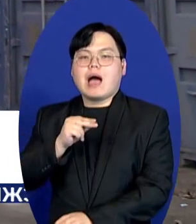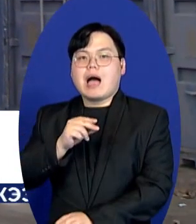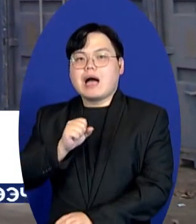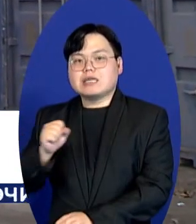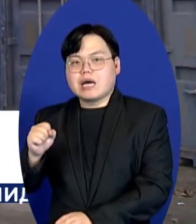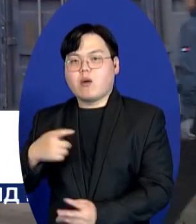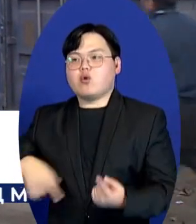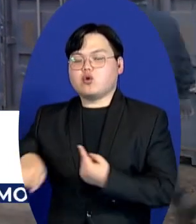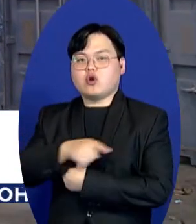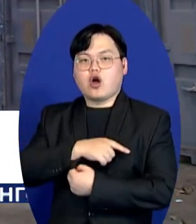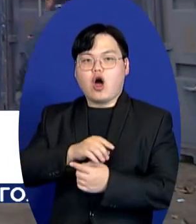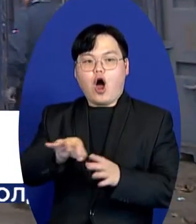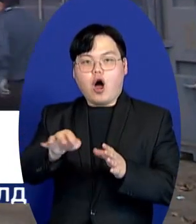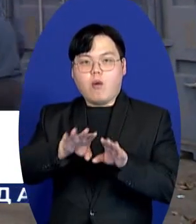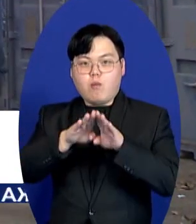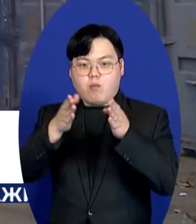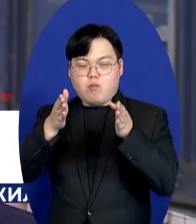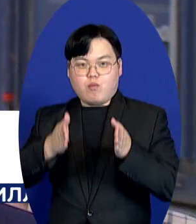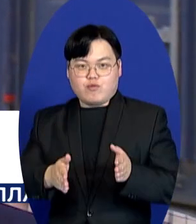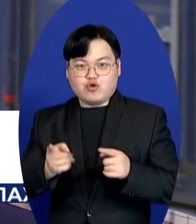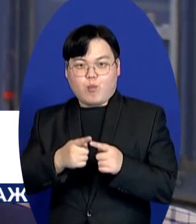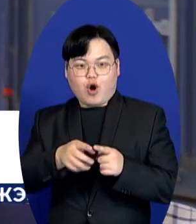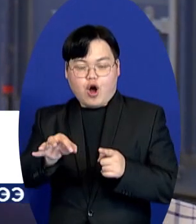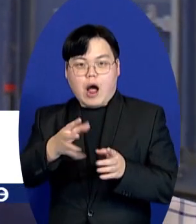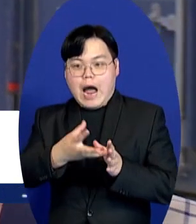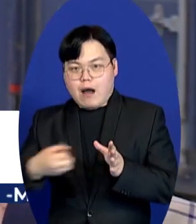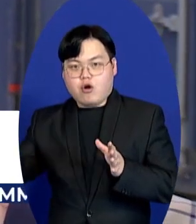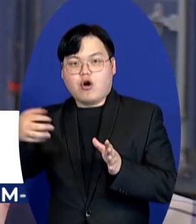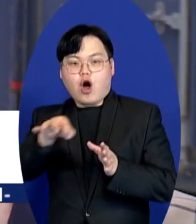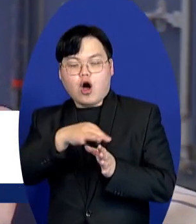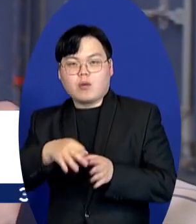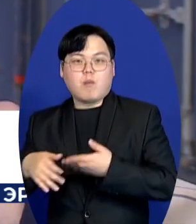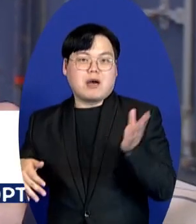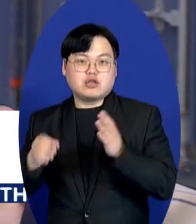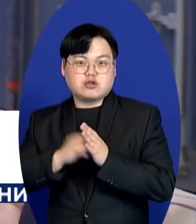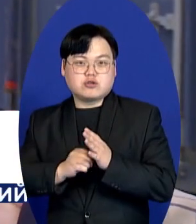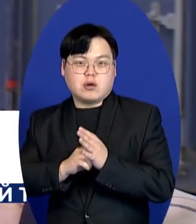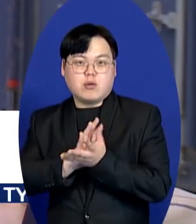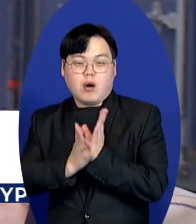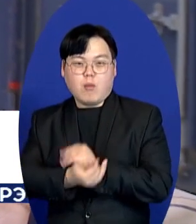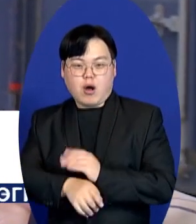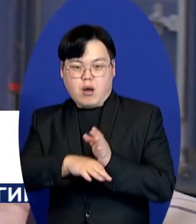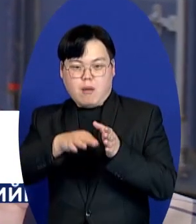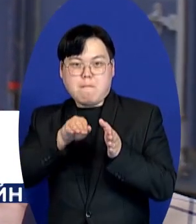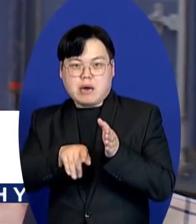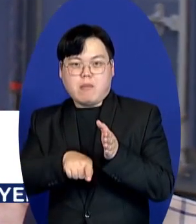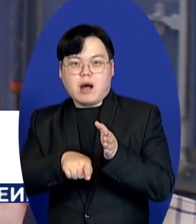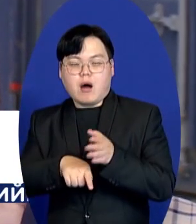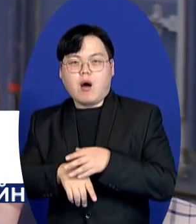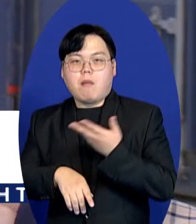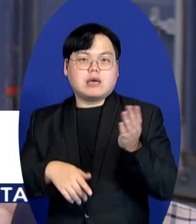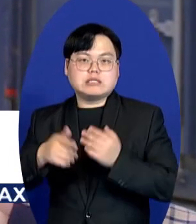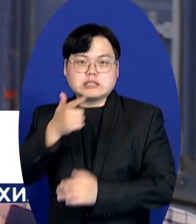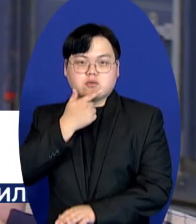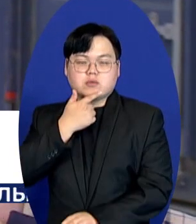буцаага зөрүүлээд бид нар хоосноо ачаад ингээ явуулдаг. Гэтэл ачаатай олголтууд нь сулрахгүй байвал бид нар буцаага хоосноо явуулж чадахгүй. Түүнээс үүдэд 10 хоногийн